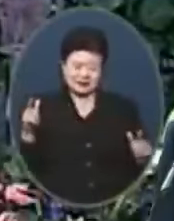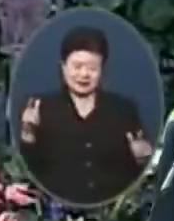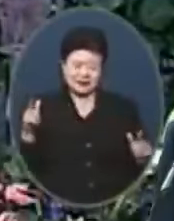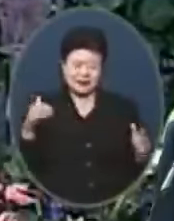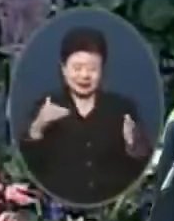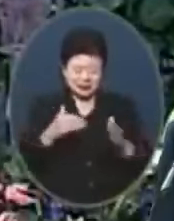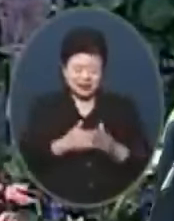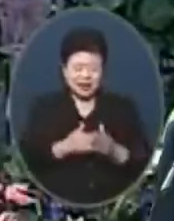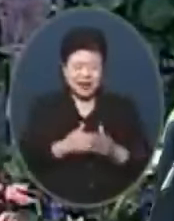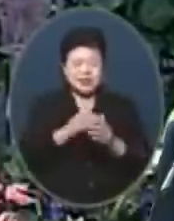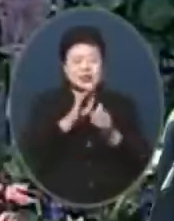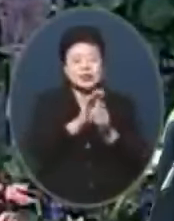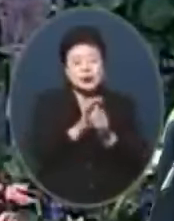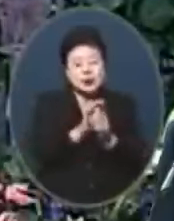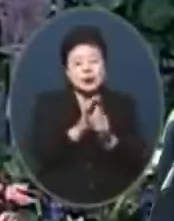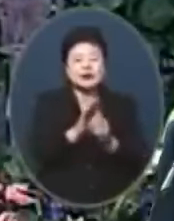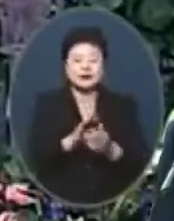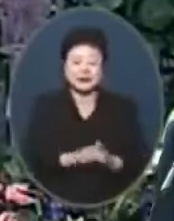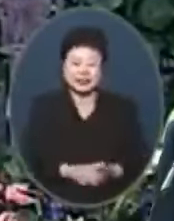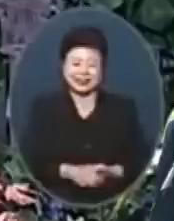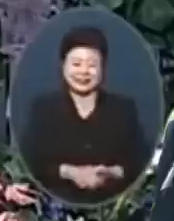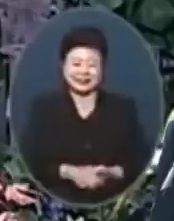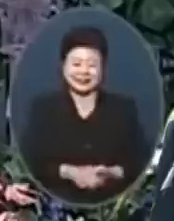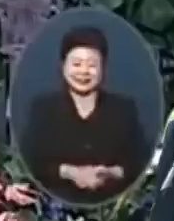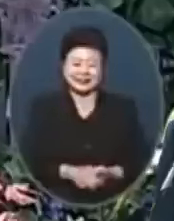우리를 돌봐주시는 것입니다.